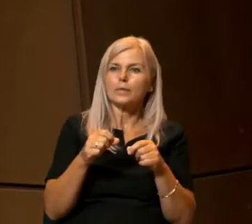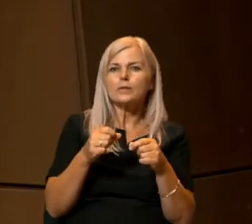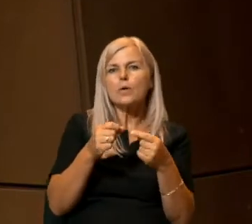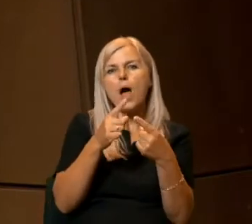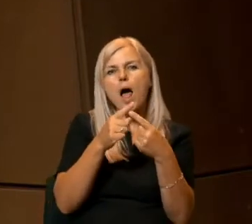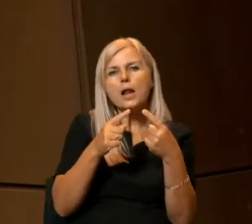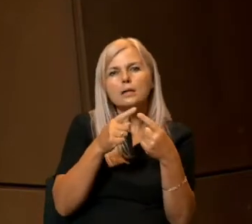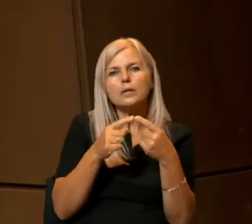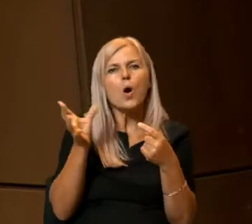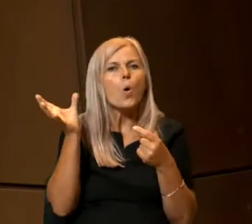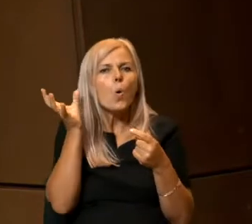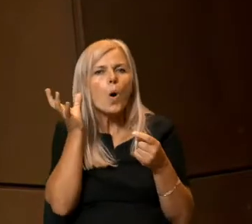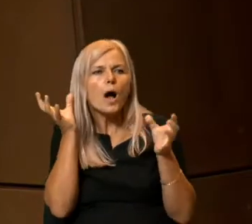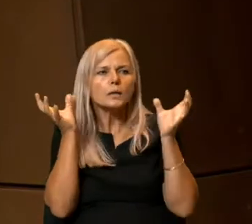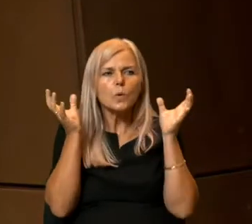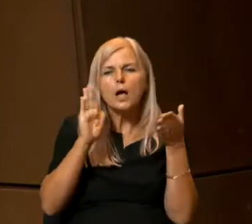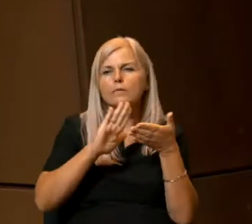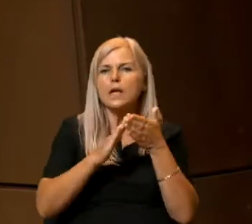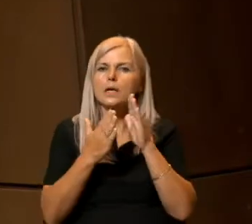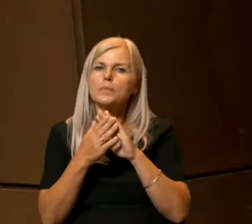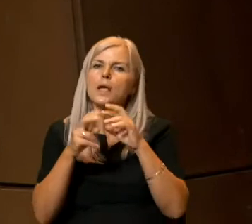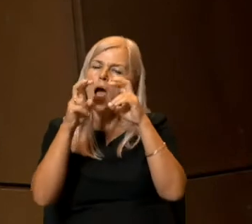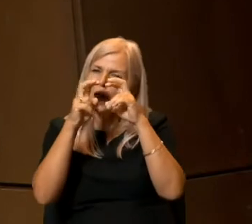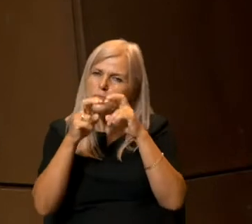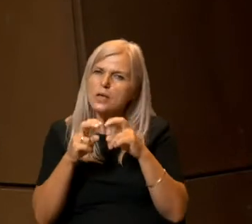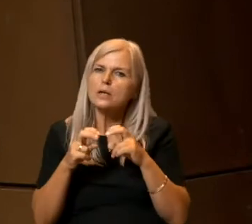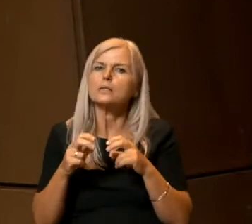element słuchania. Musimy słuchać